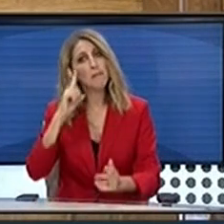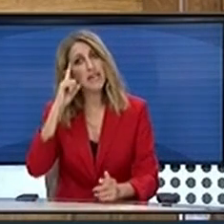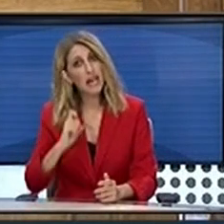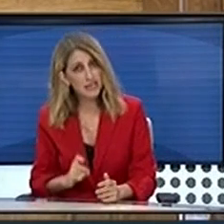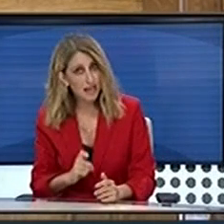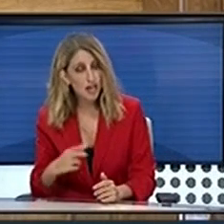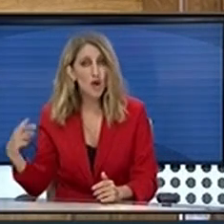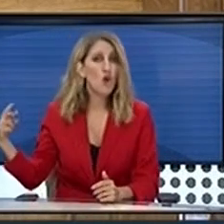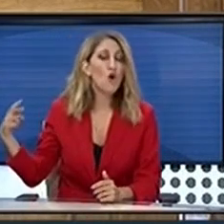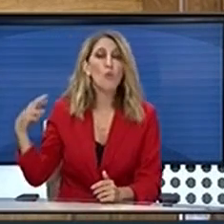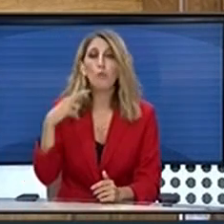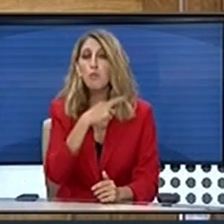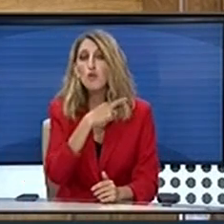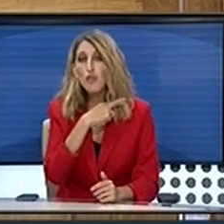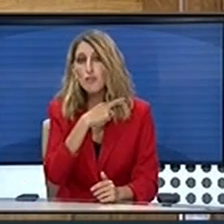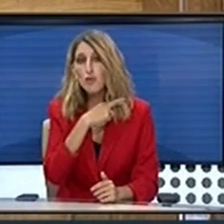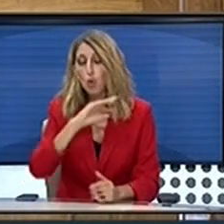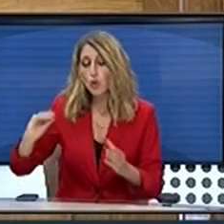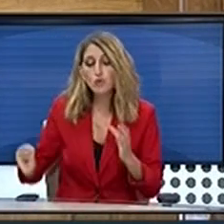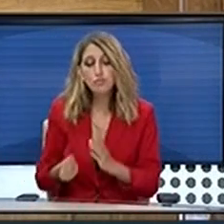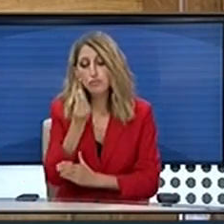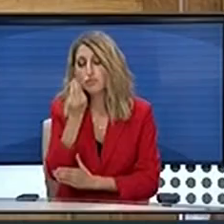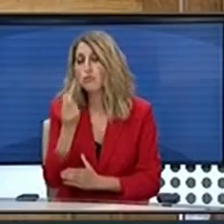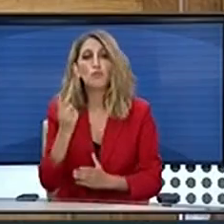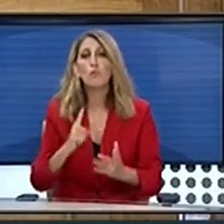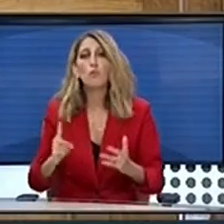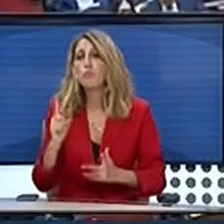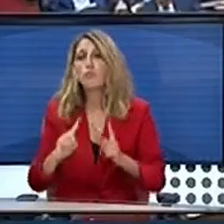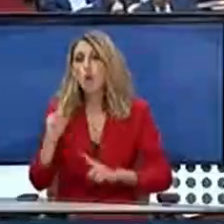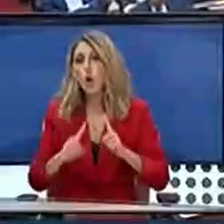τους επιλέγει ο ελληνικός λαός και όχι ο ίδιος.